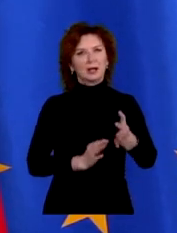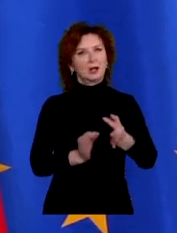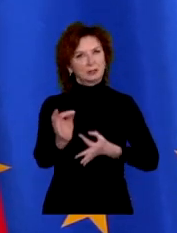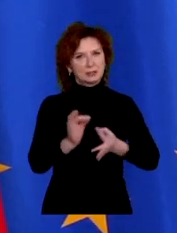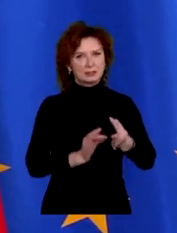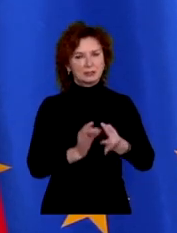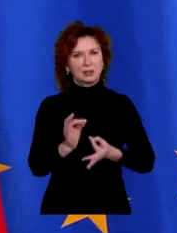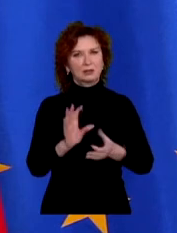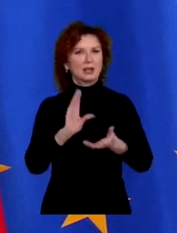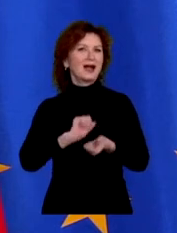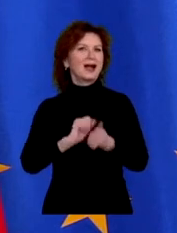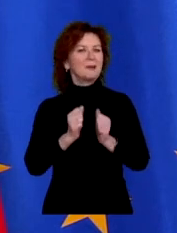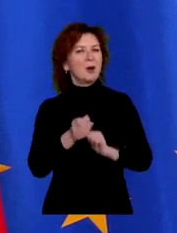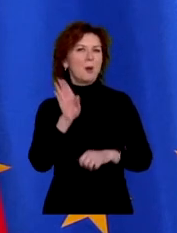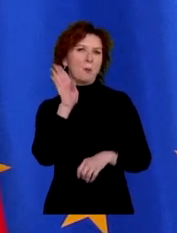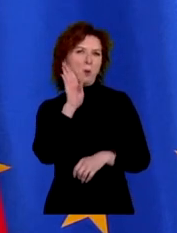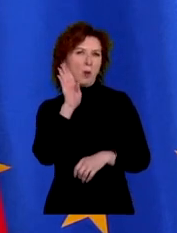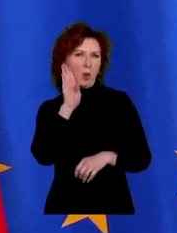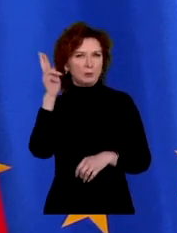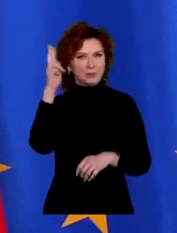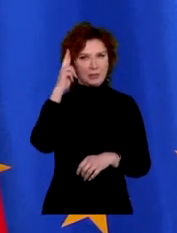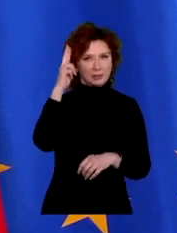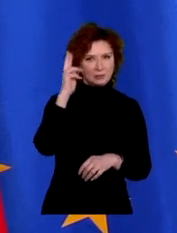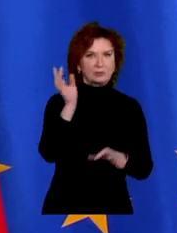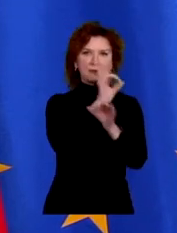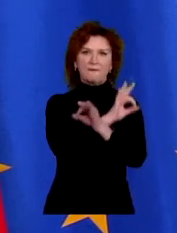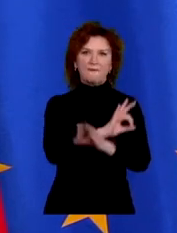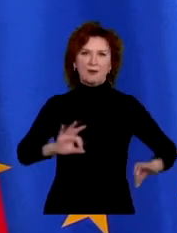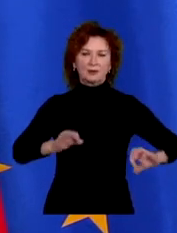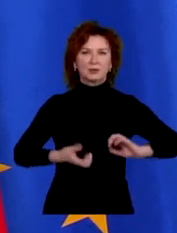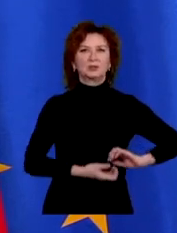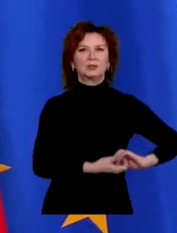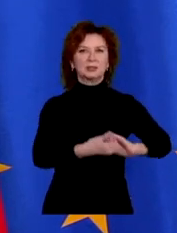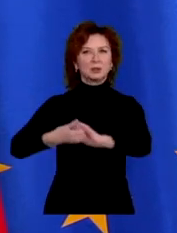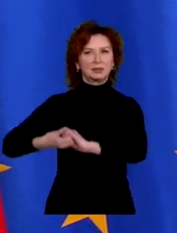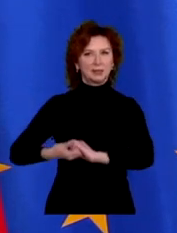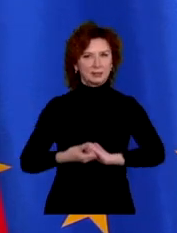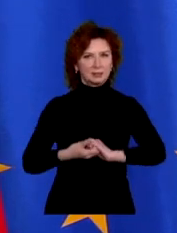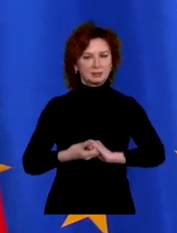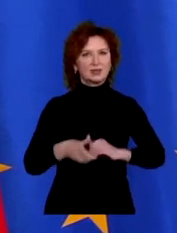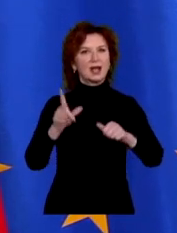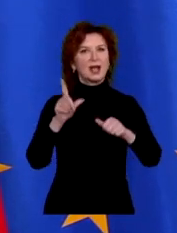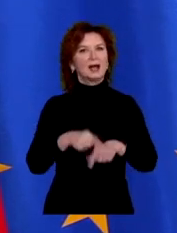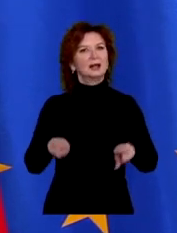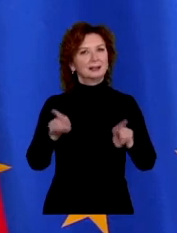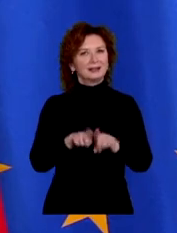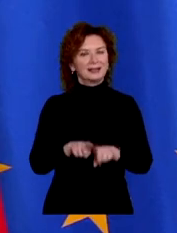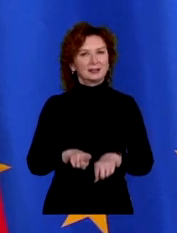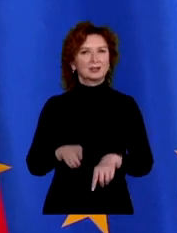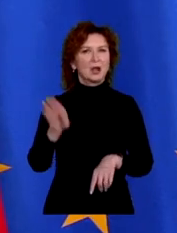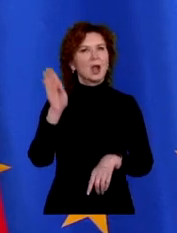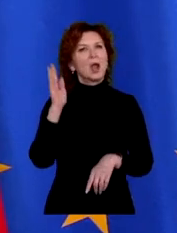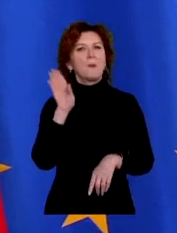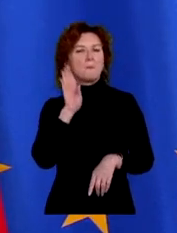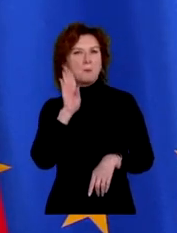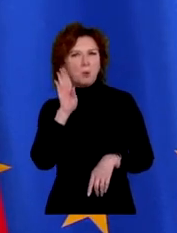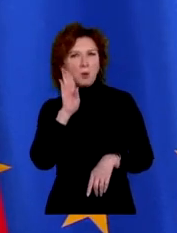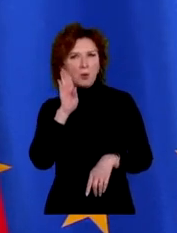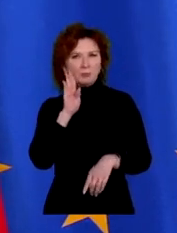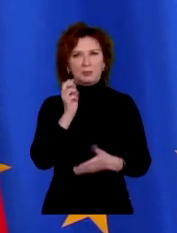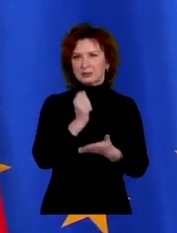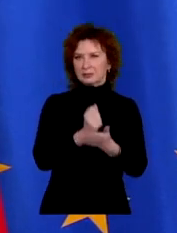wspólne, podobne rozumienie słów wolność i solidarność, ale podobne wyzwania